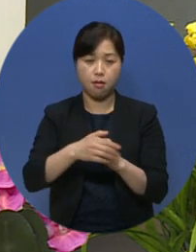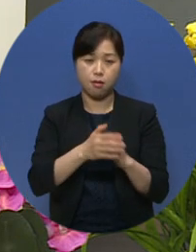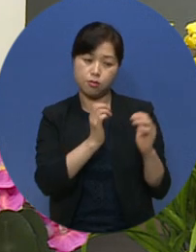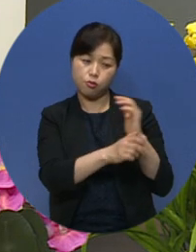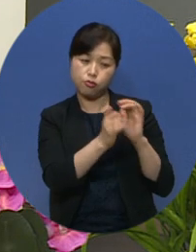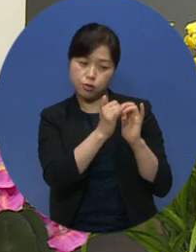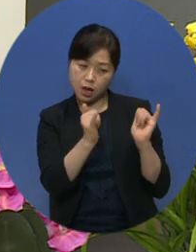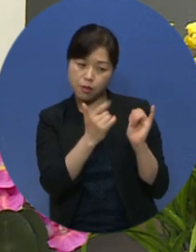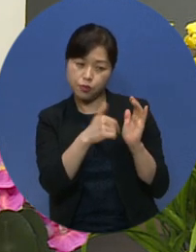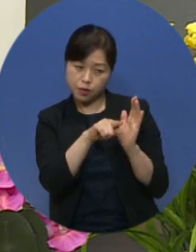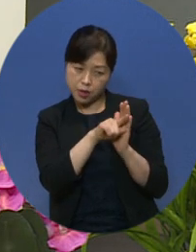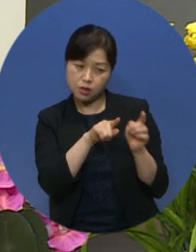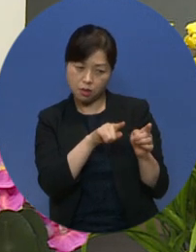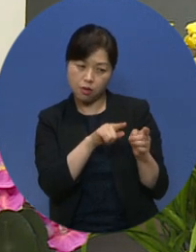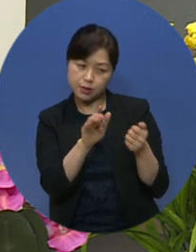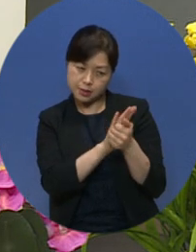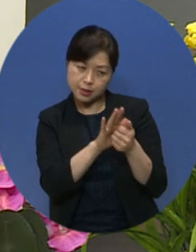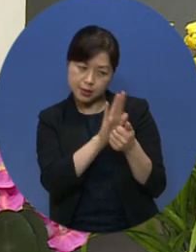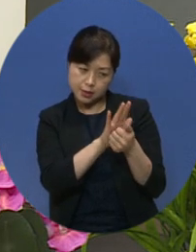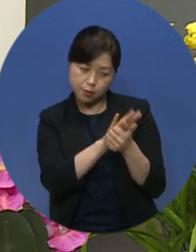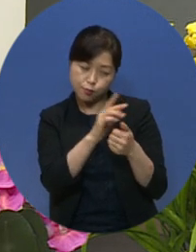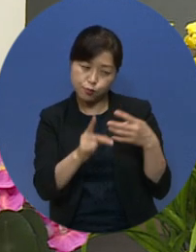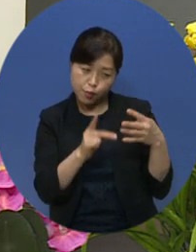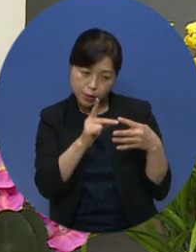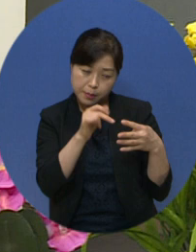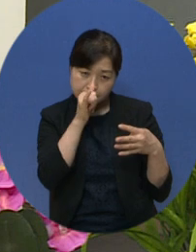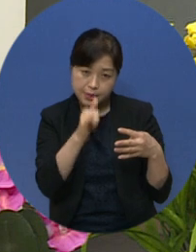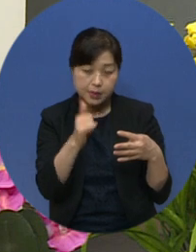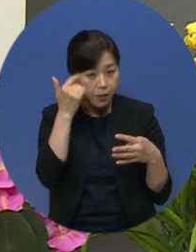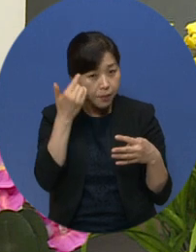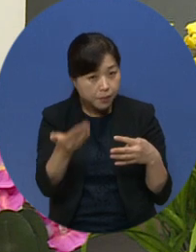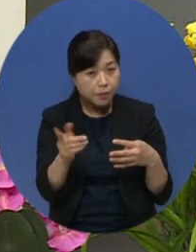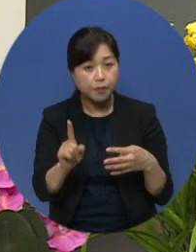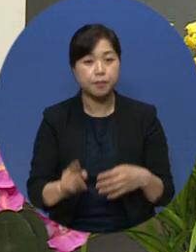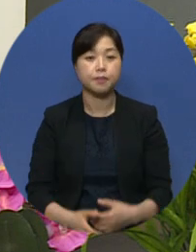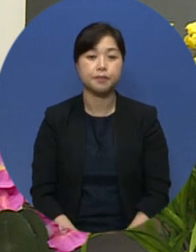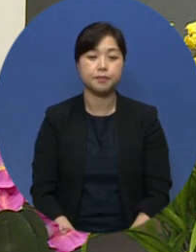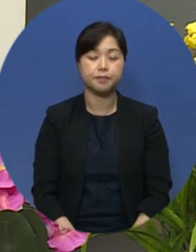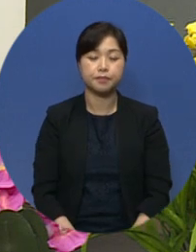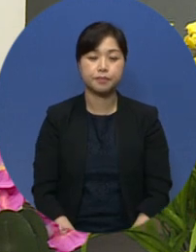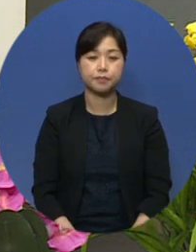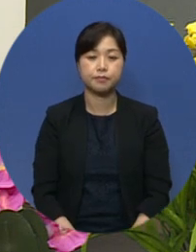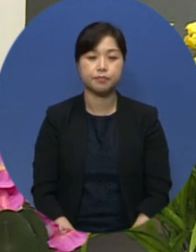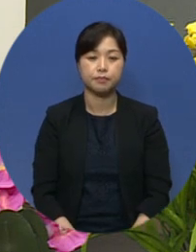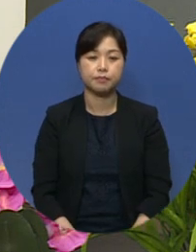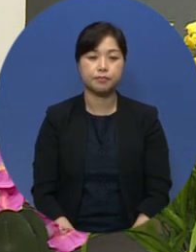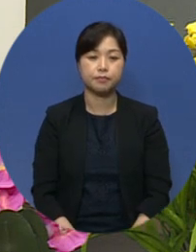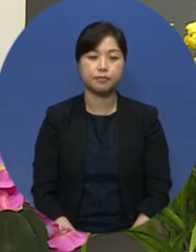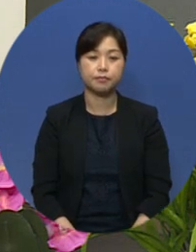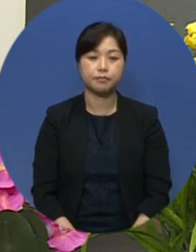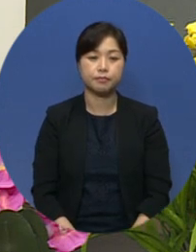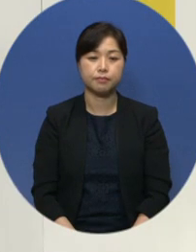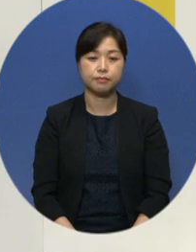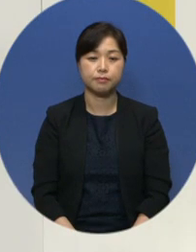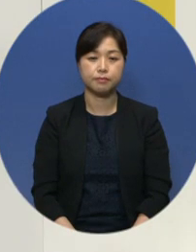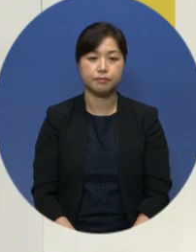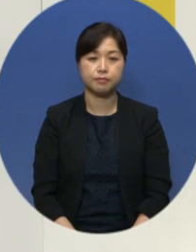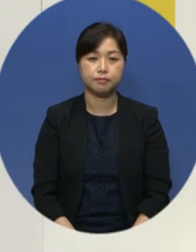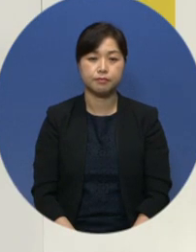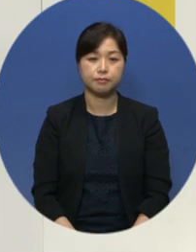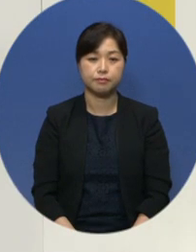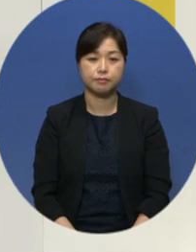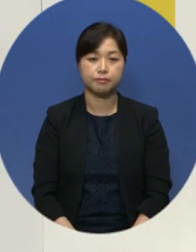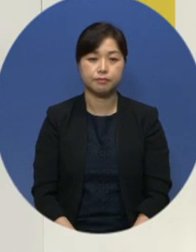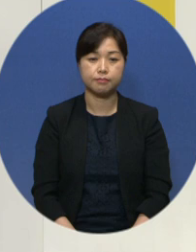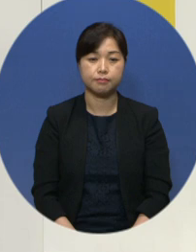프로그램을 준비한 건 없는가 4 그게 궁금해요 접어든 것으로 저희들은 이제 그 개별적으로 그